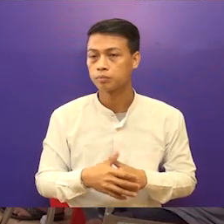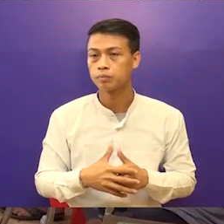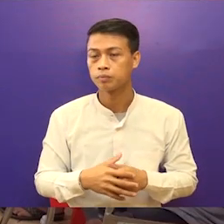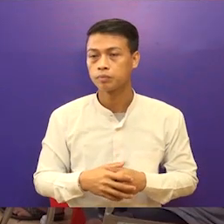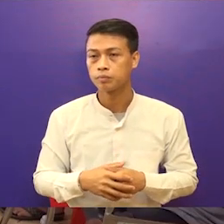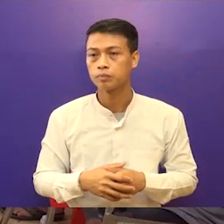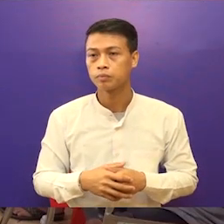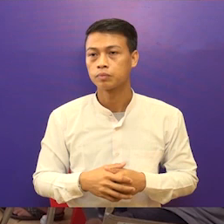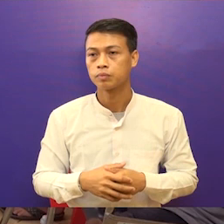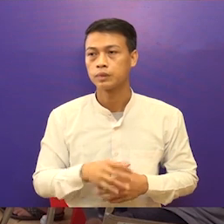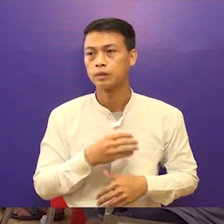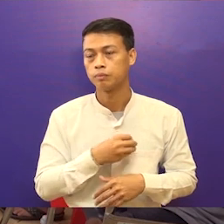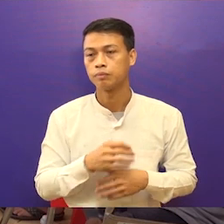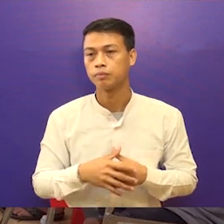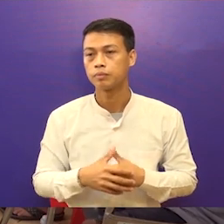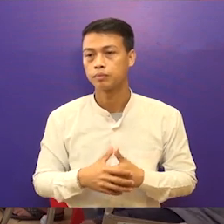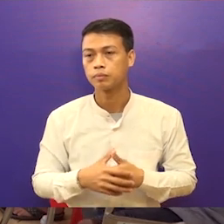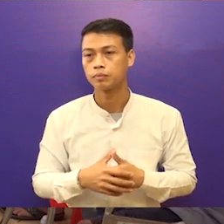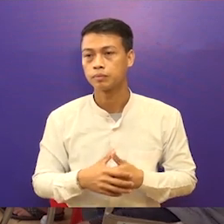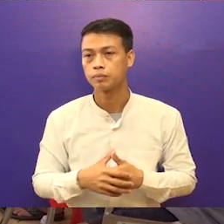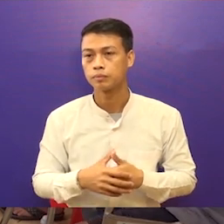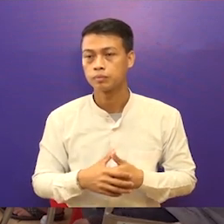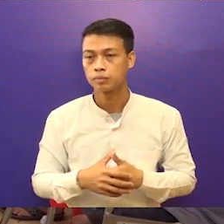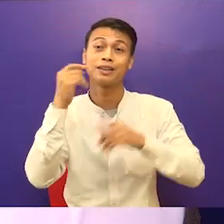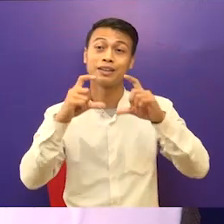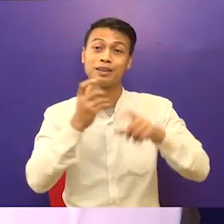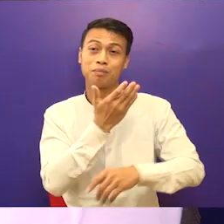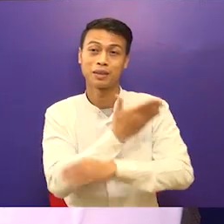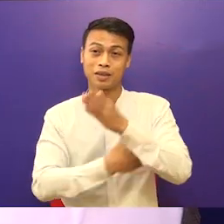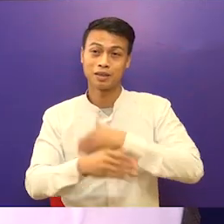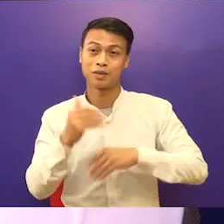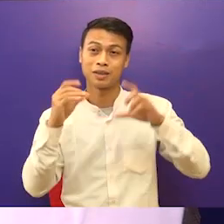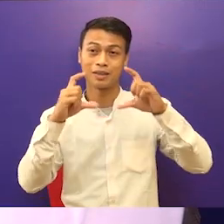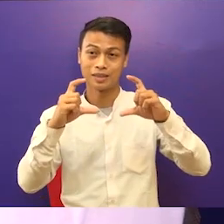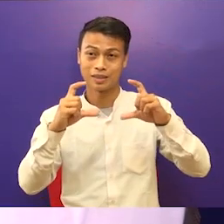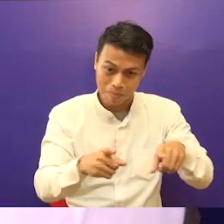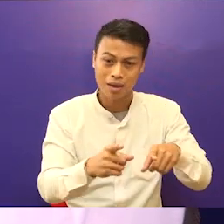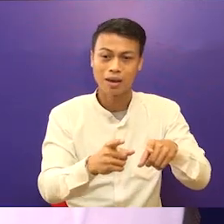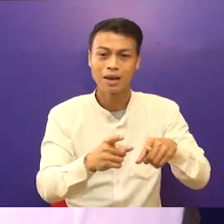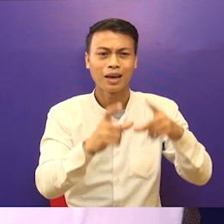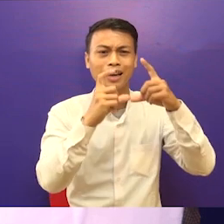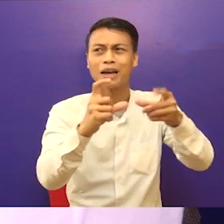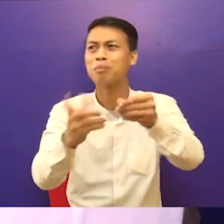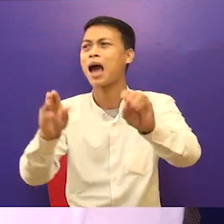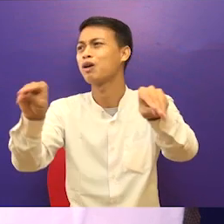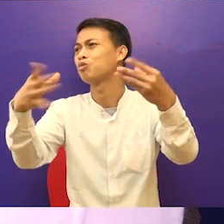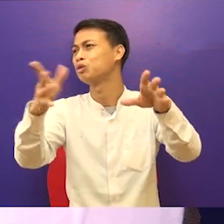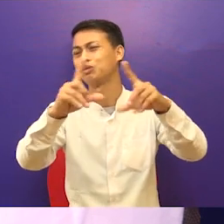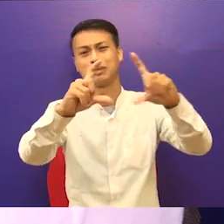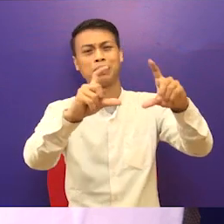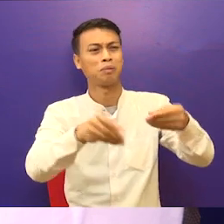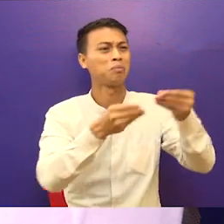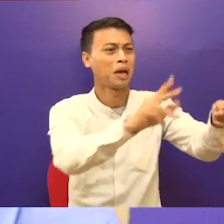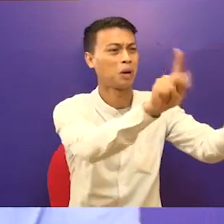ည်းနည်းလေးပြန်ပြီးတော့မှမျှဝေပေးချင်တာရှိပါတယ်ကျွန်တော်တို့ဒီနှစ်မတန်ဆန်းသူများနေ့ဆောင်ပုဒ်ကကျွန်တော်တို့ The Future is Accessible